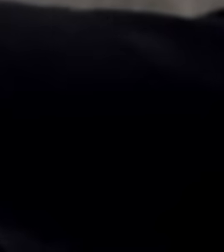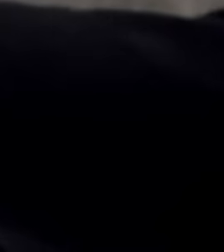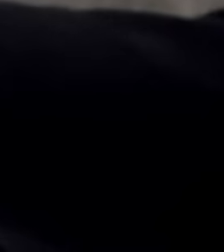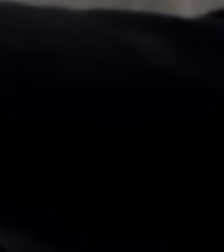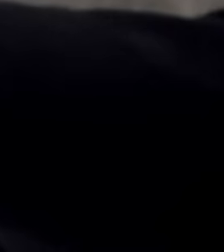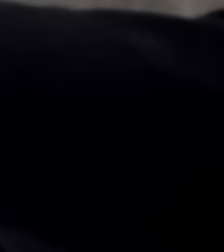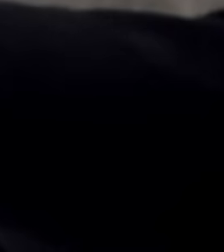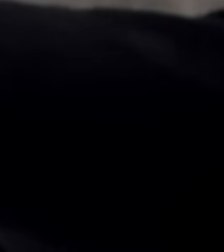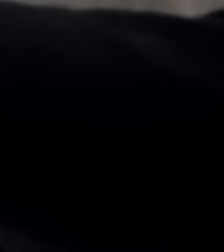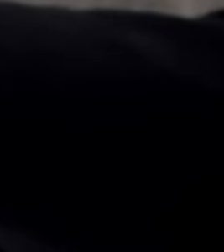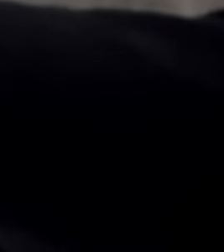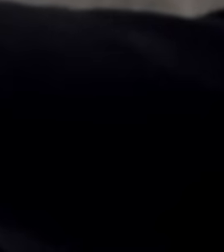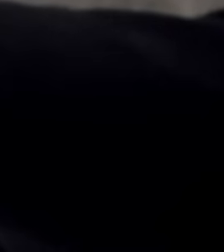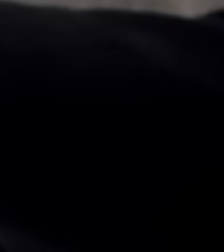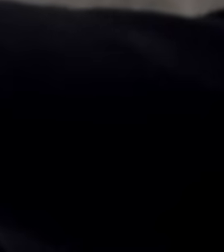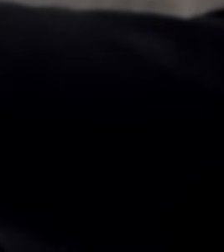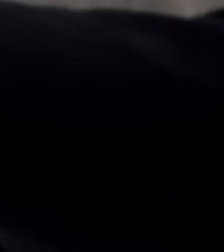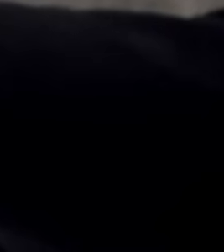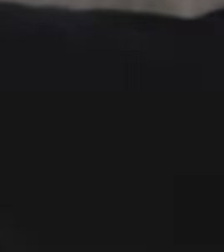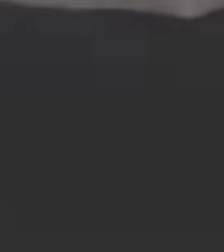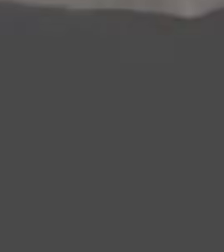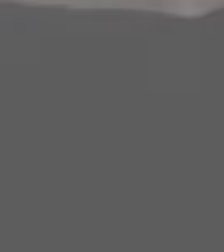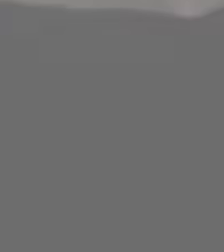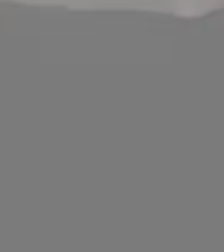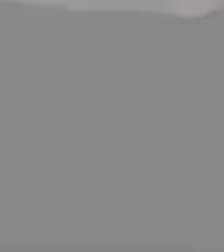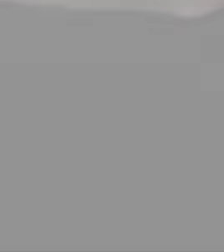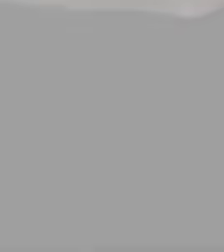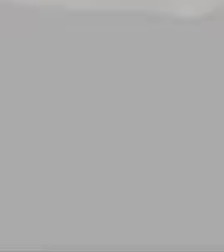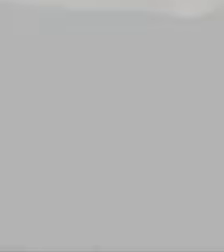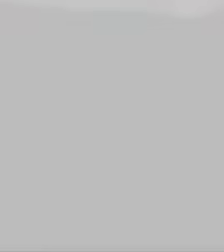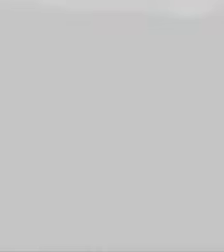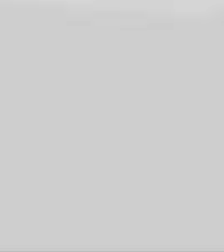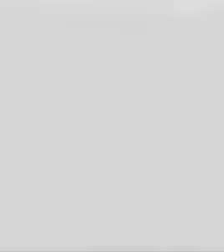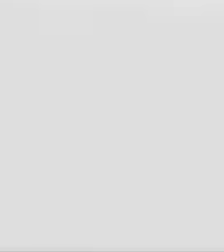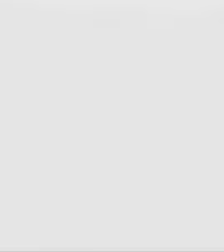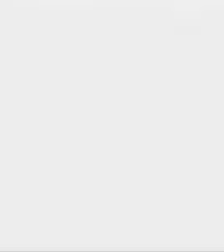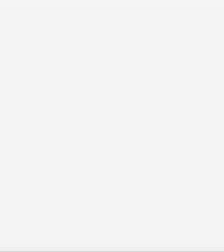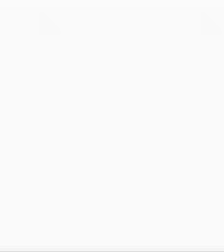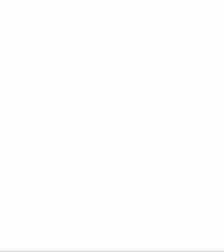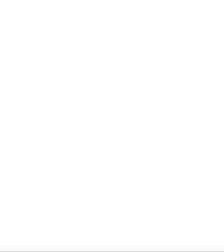za Afrika za ndani kabisa. Asante, naendelea kufuatilia. Bye bye.